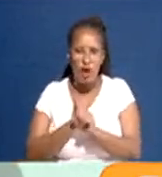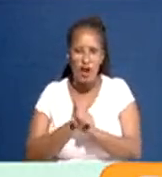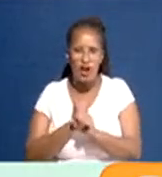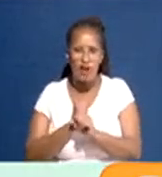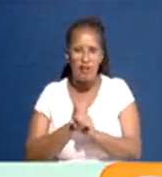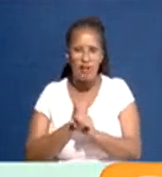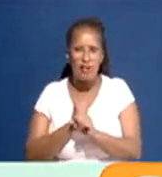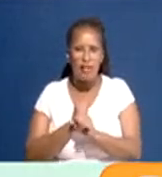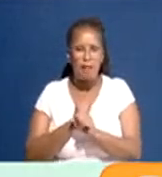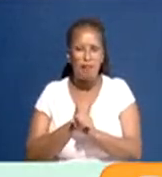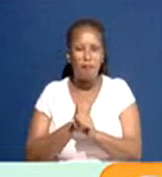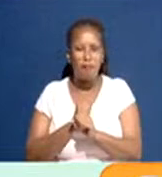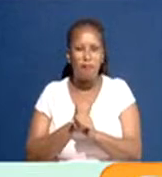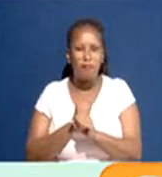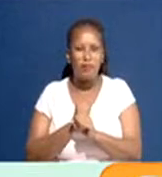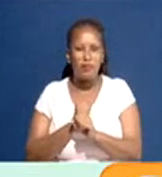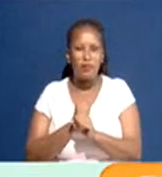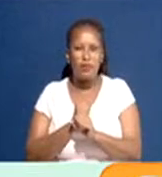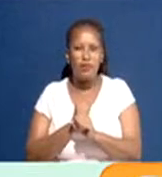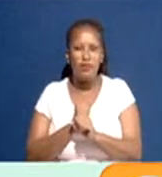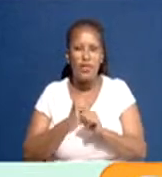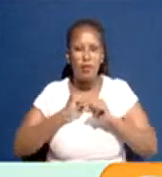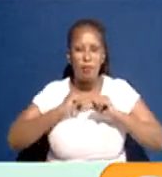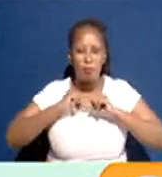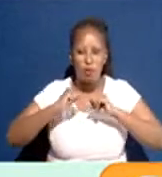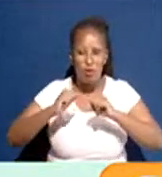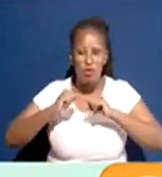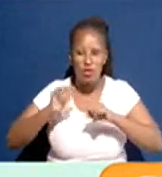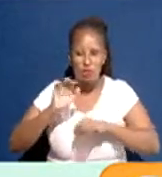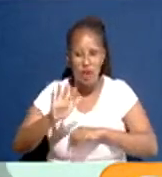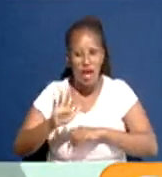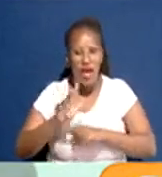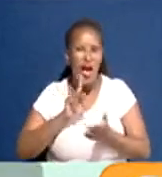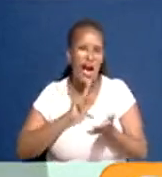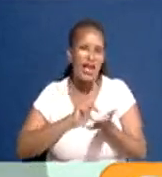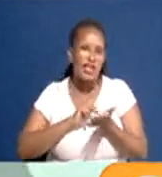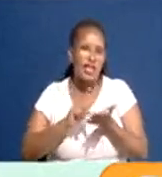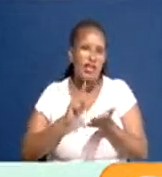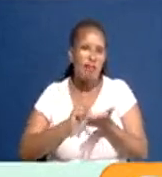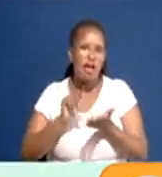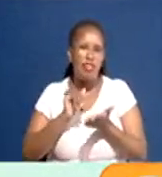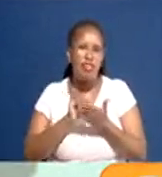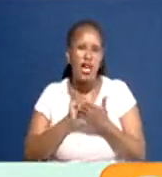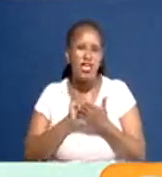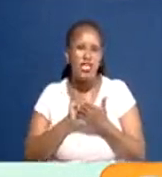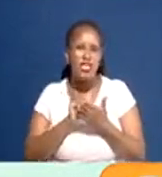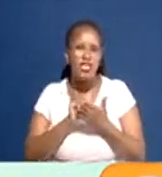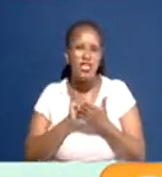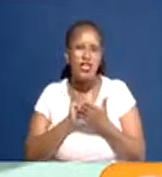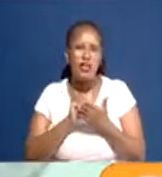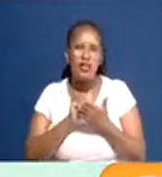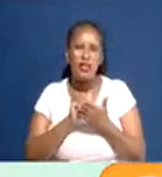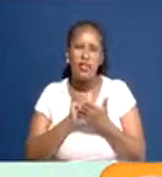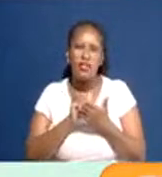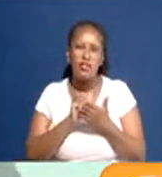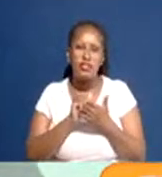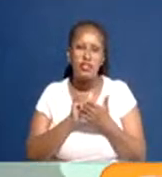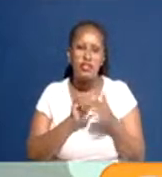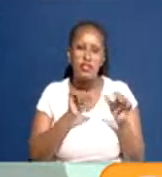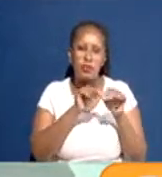kwamba it is the employer who bears liability. We want to change the